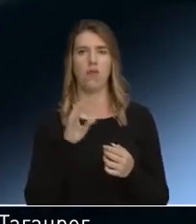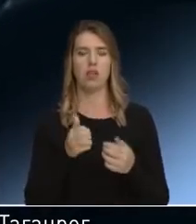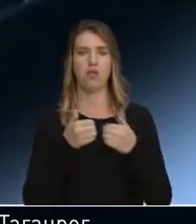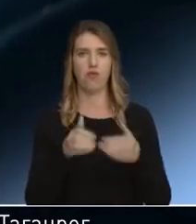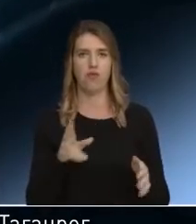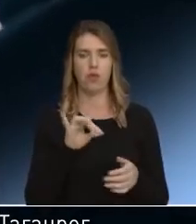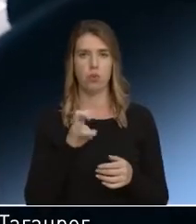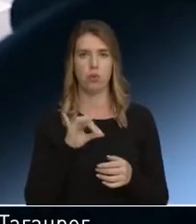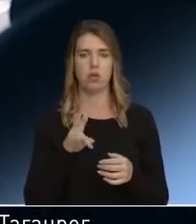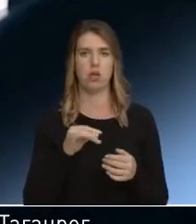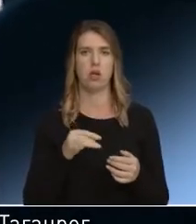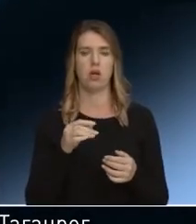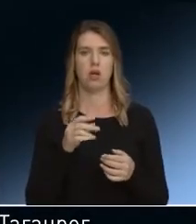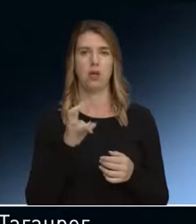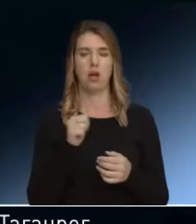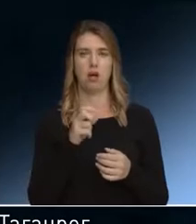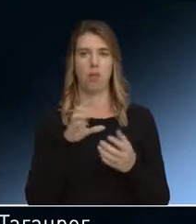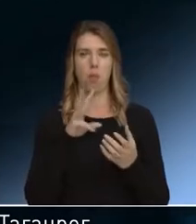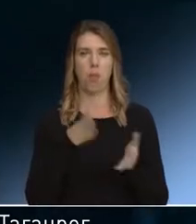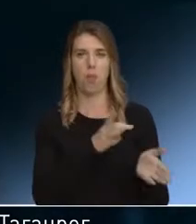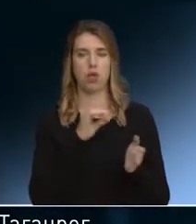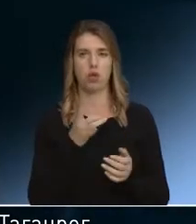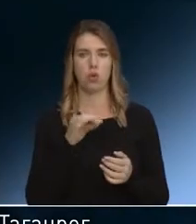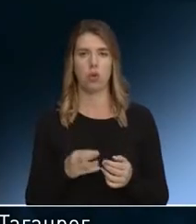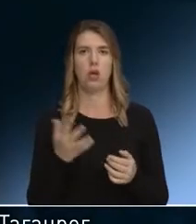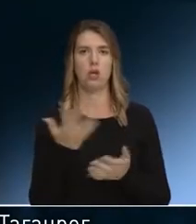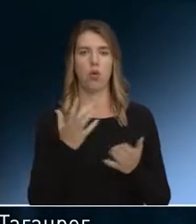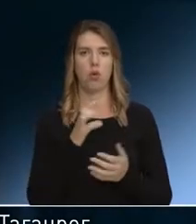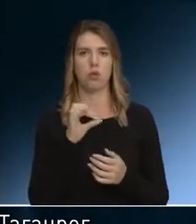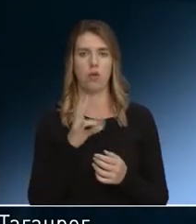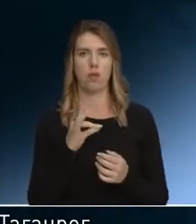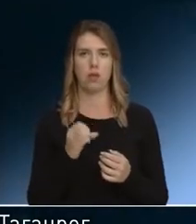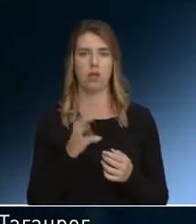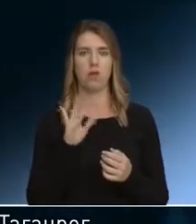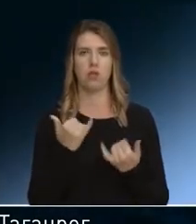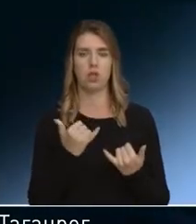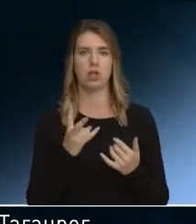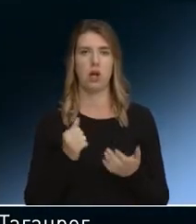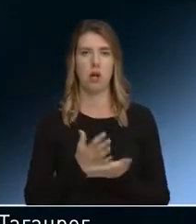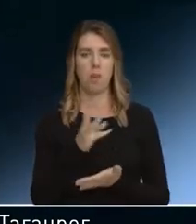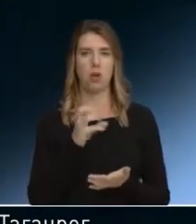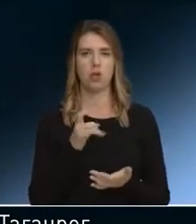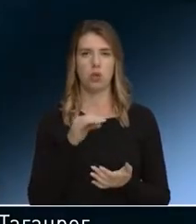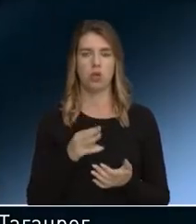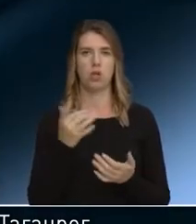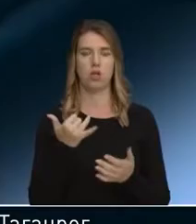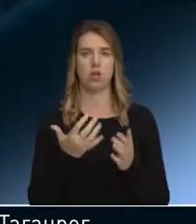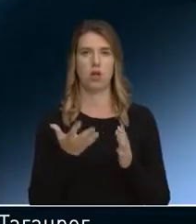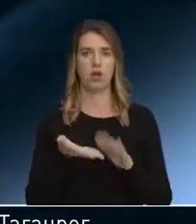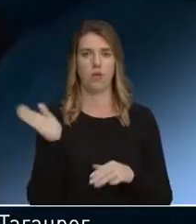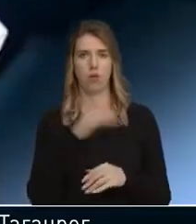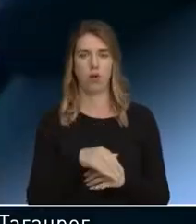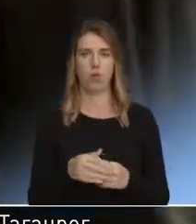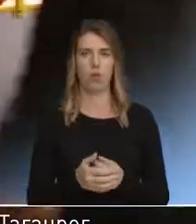выпустили из линии? Механик подписал документ. На каком основании вы находитесь? Карту маршрута вы снимаете с линии,